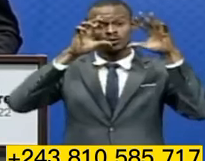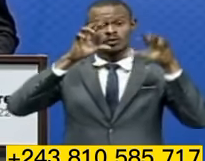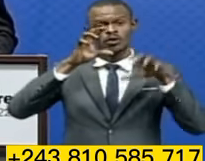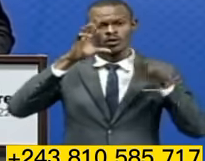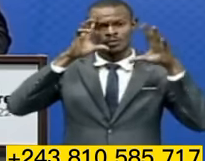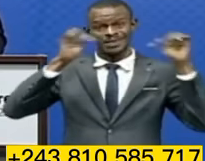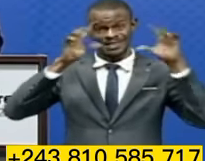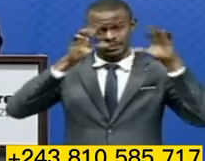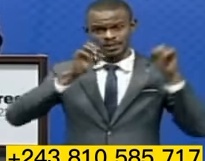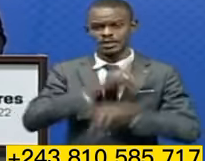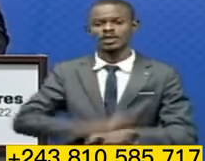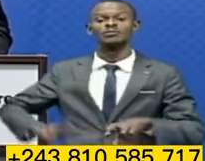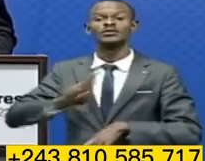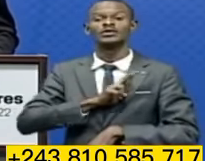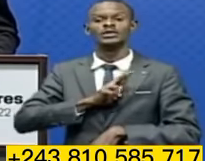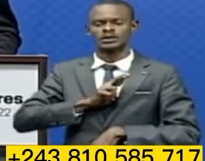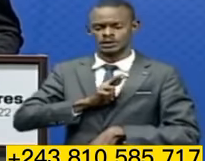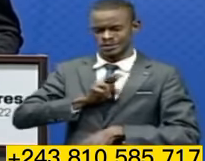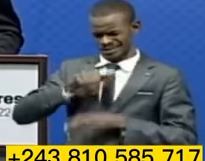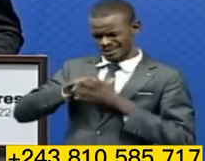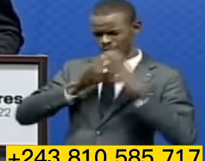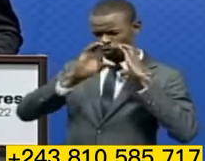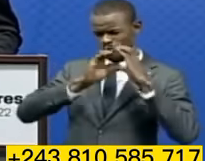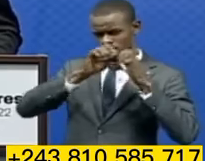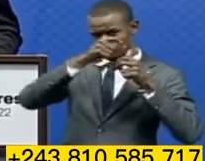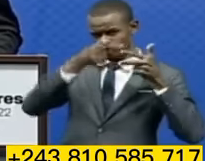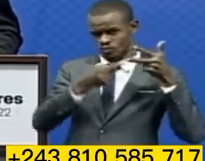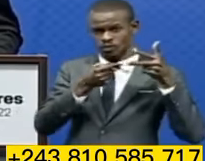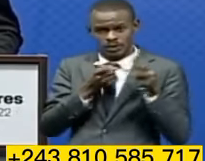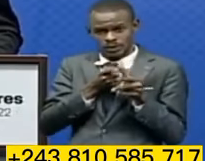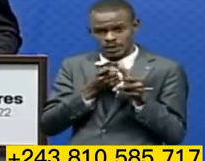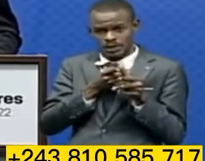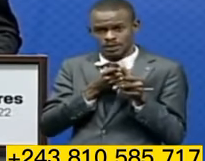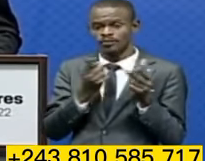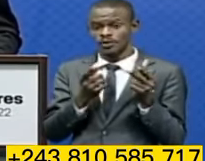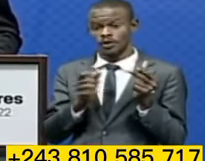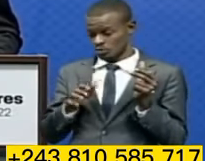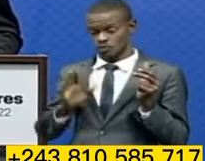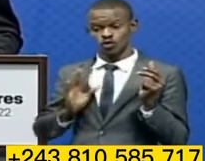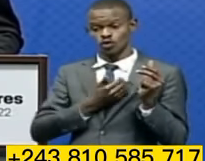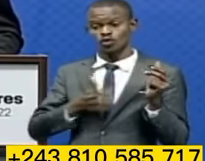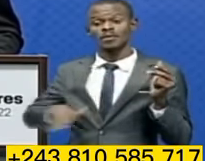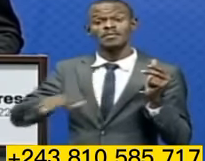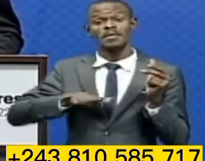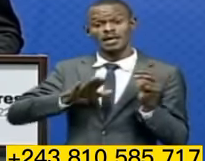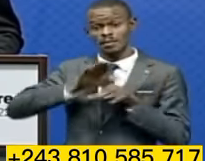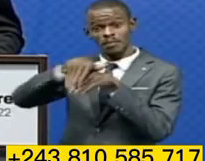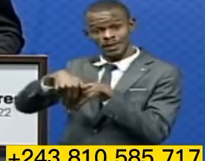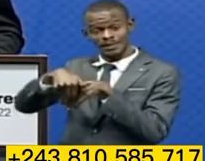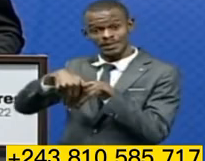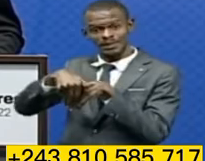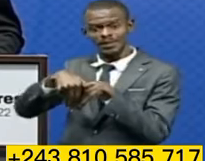3 points principaux, à savoir 1. De la participation de notre pays au sommet sur l'adaptation